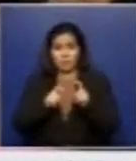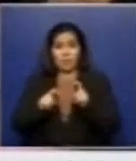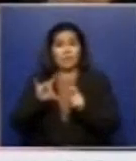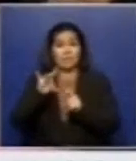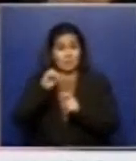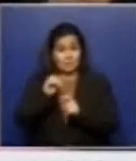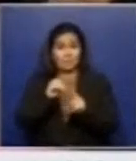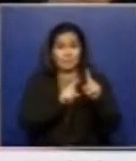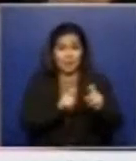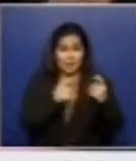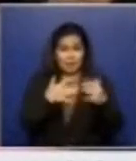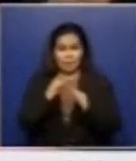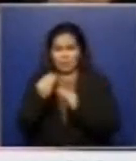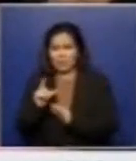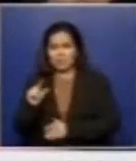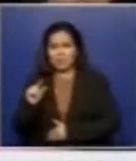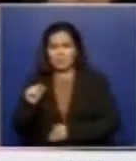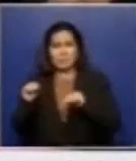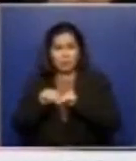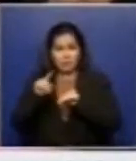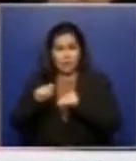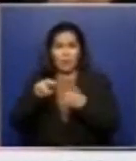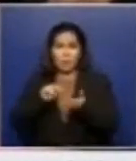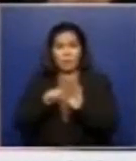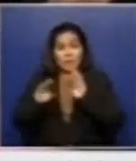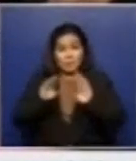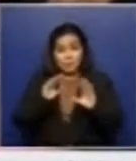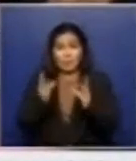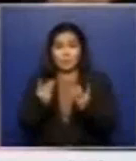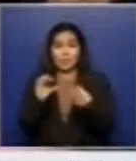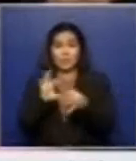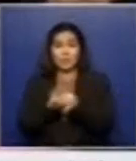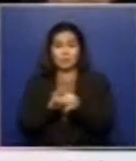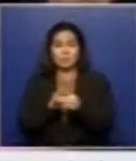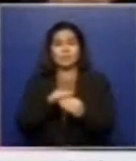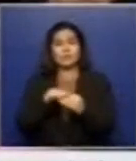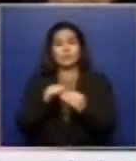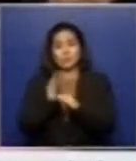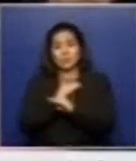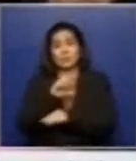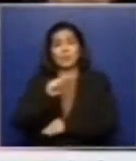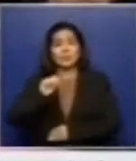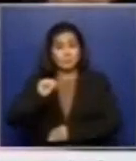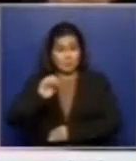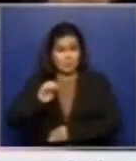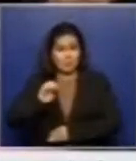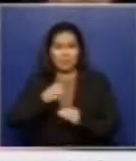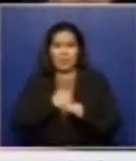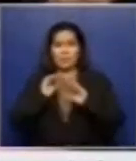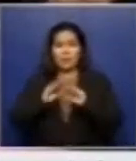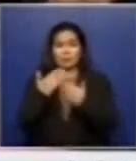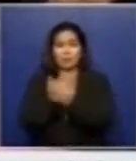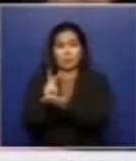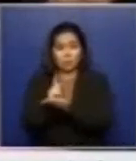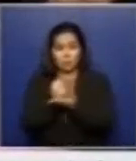20รายก็กำลังจะตายไปด้วยวันนี้ผมอยากจะฝากท่านนายกนะครับว่าซอฟท์โลนที่จะช่วย